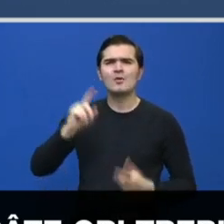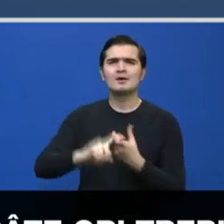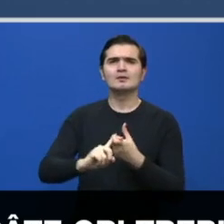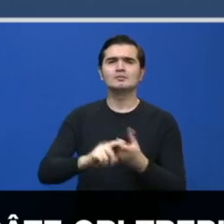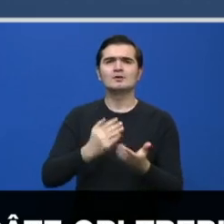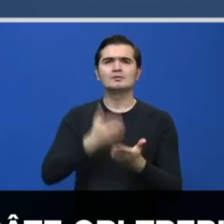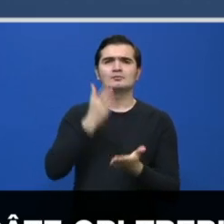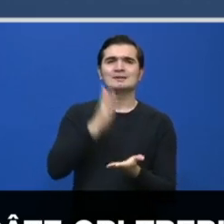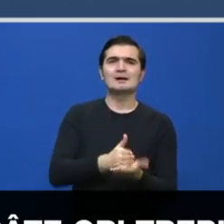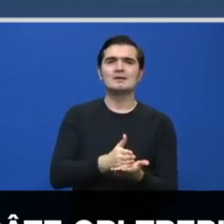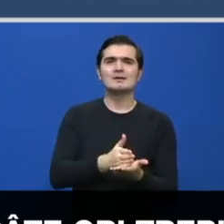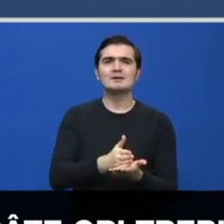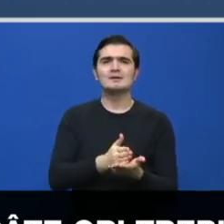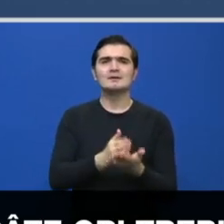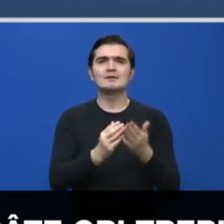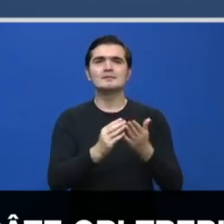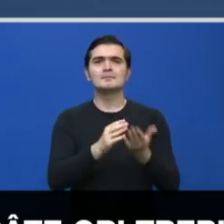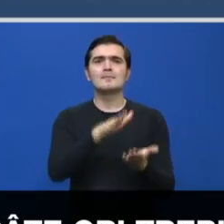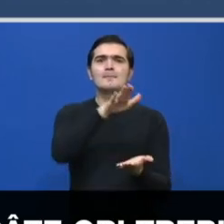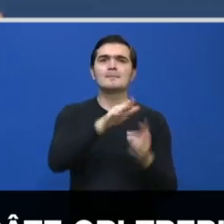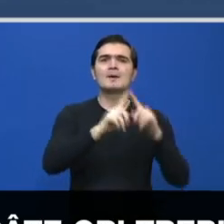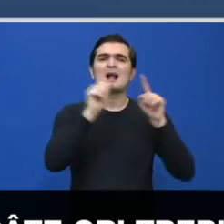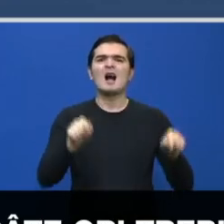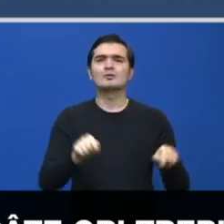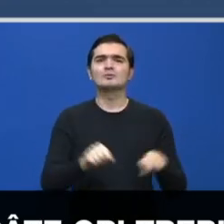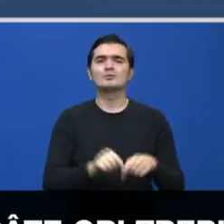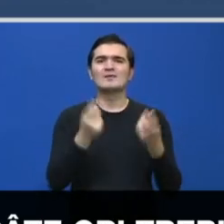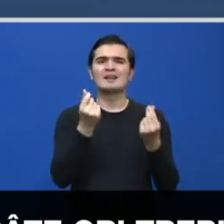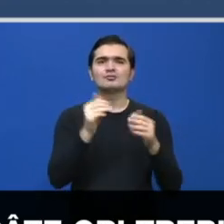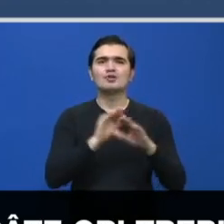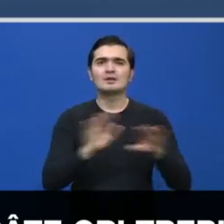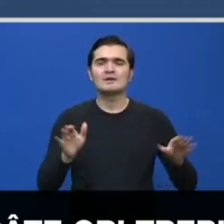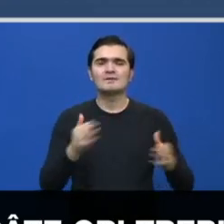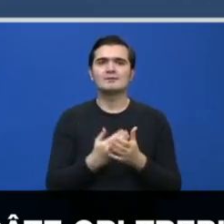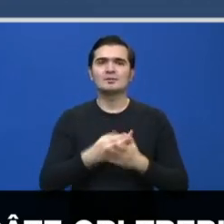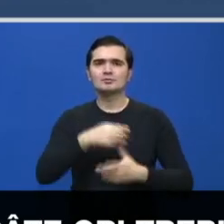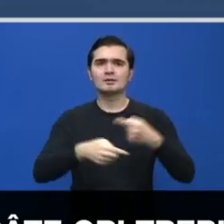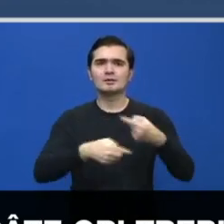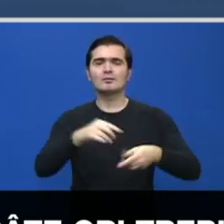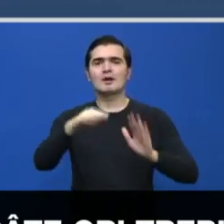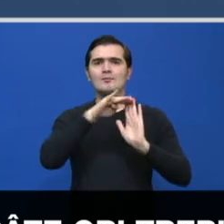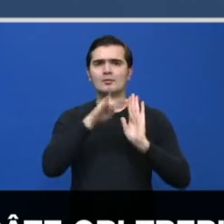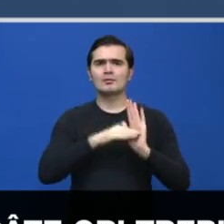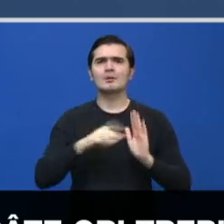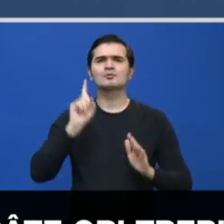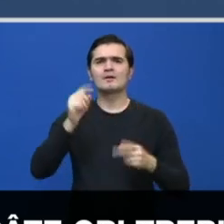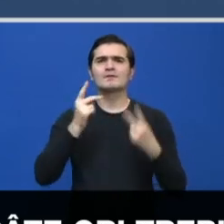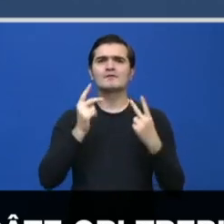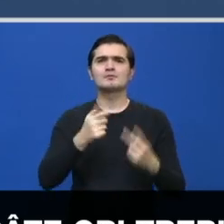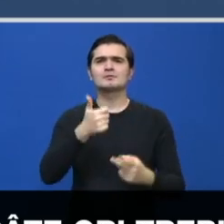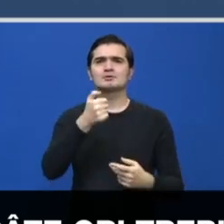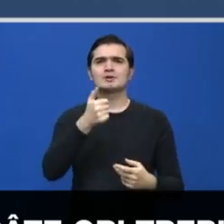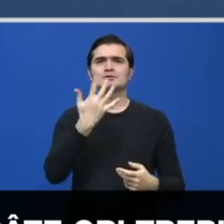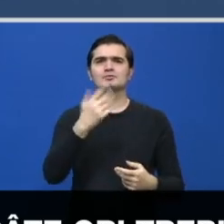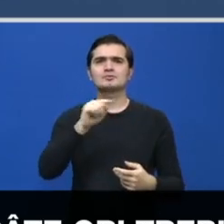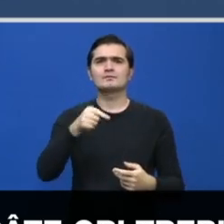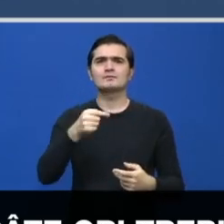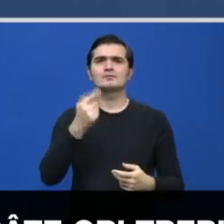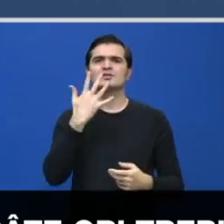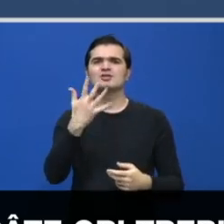sprijin pentru ajutorarea persoanelor cu dizabilități. Vorbea ceva și de șomaj tehnic, ministrul